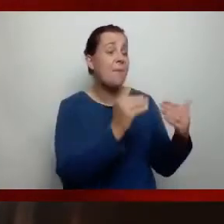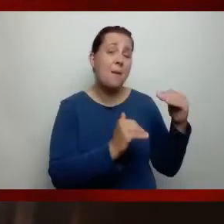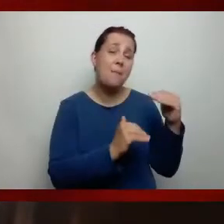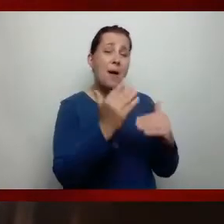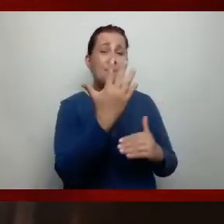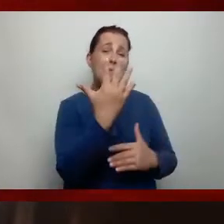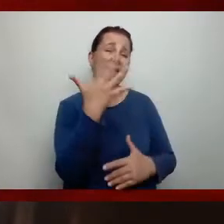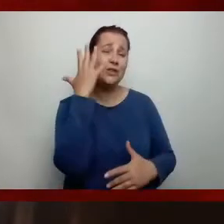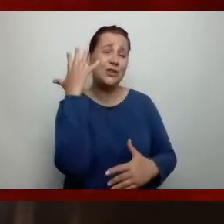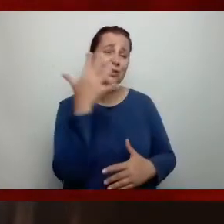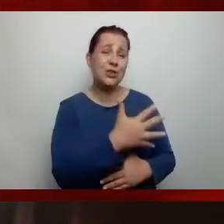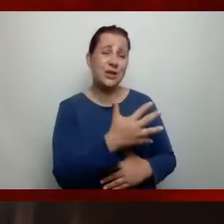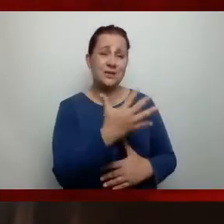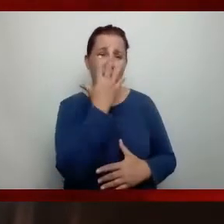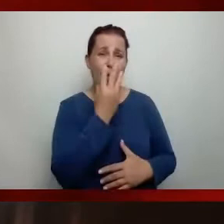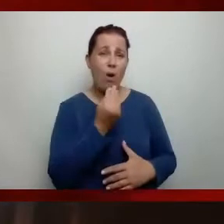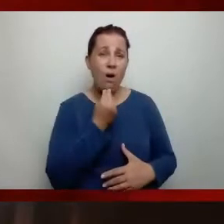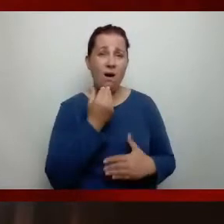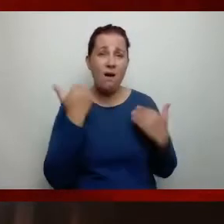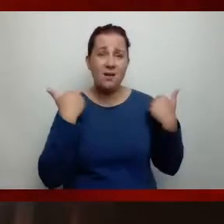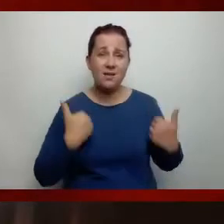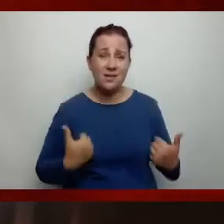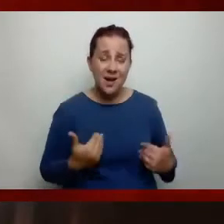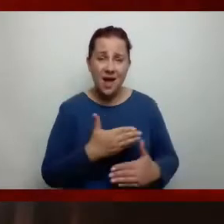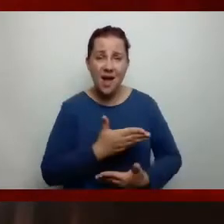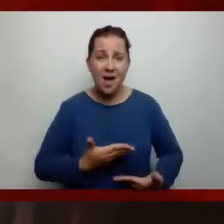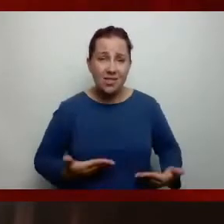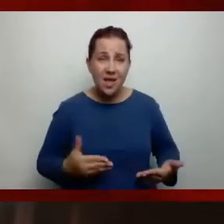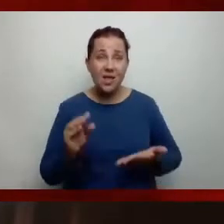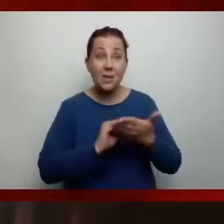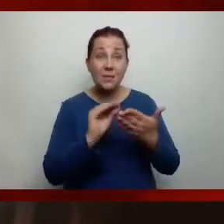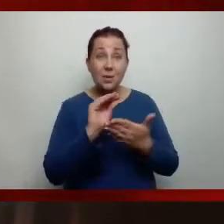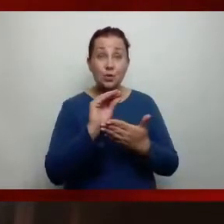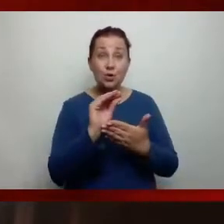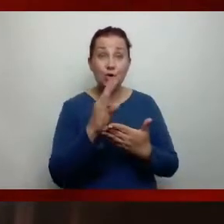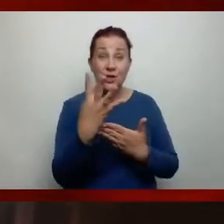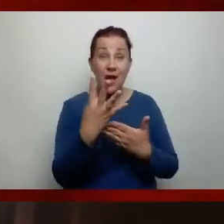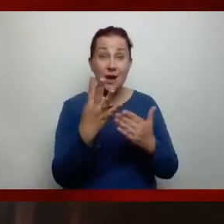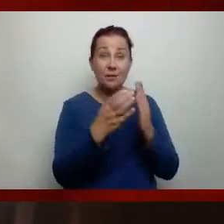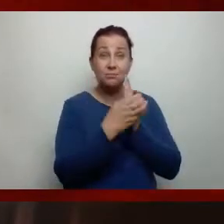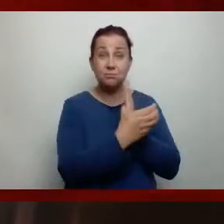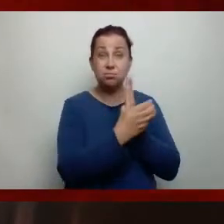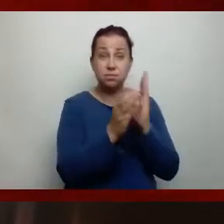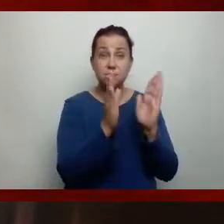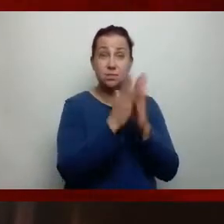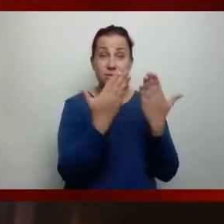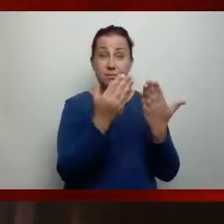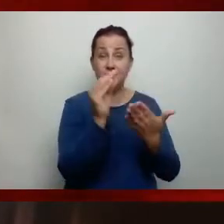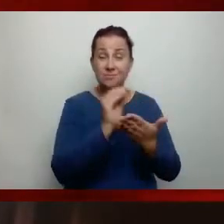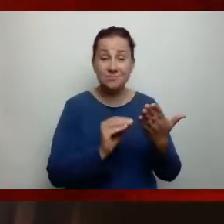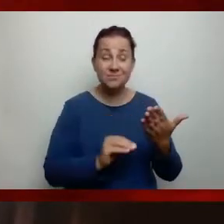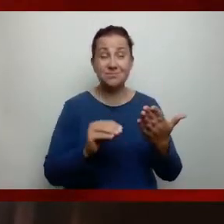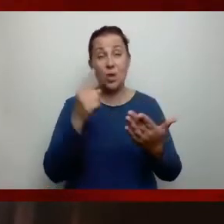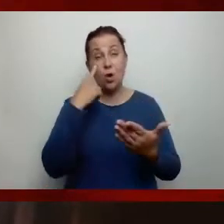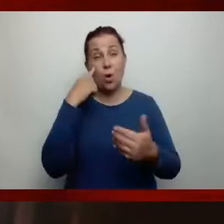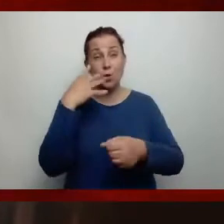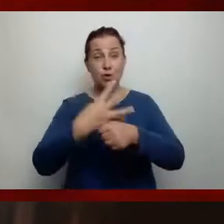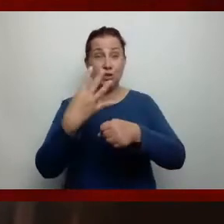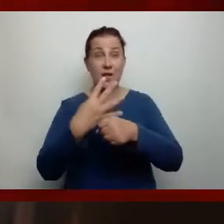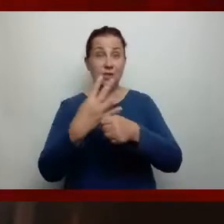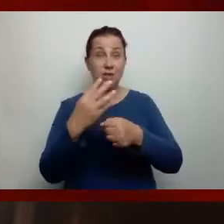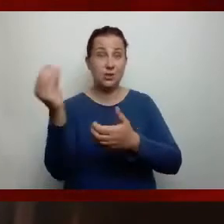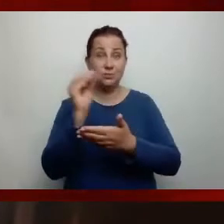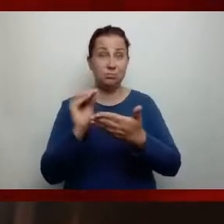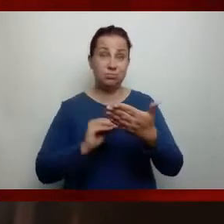5000 portretów, napisał 4 powieści, napisał około 40 dramatów,